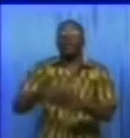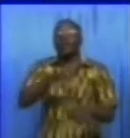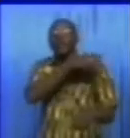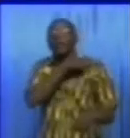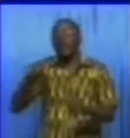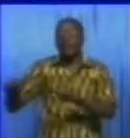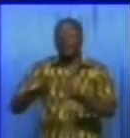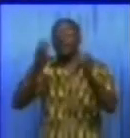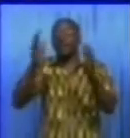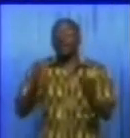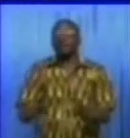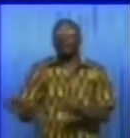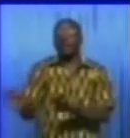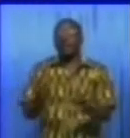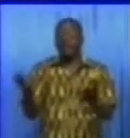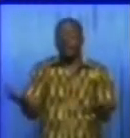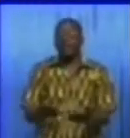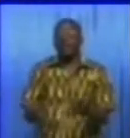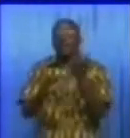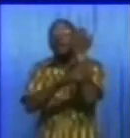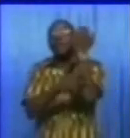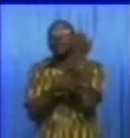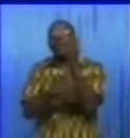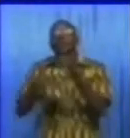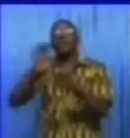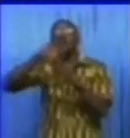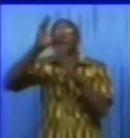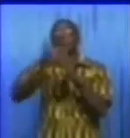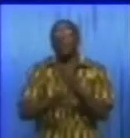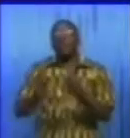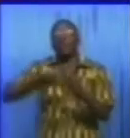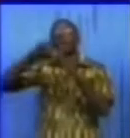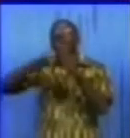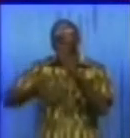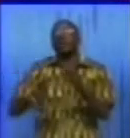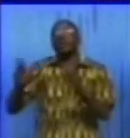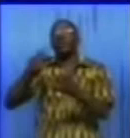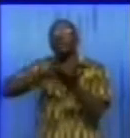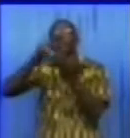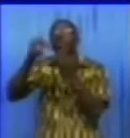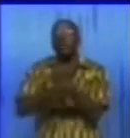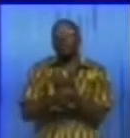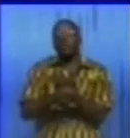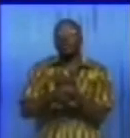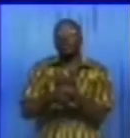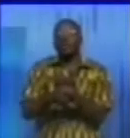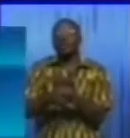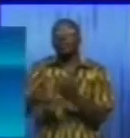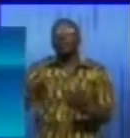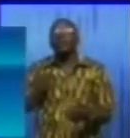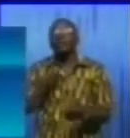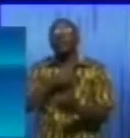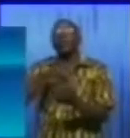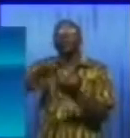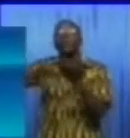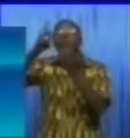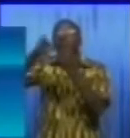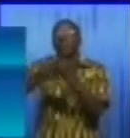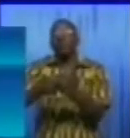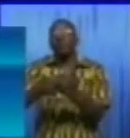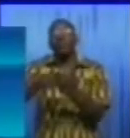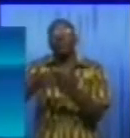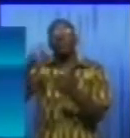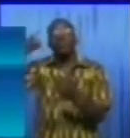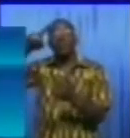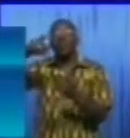les acteurs font ici à Kongoussi la capitalisation des résultats du projet. Il s'agit d'un programme de transfert monétaire en